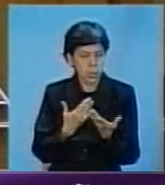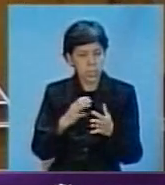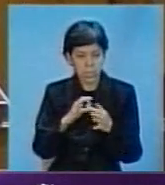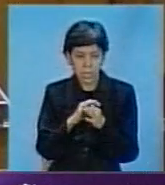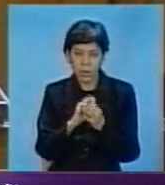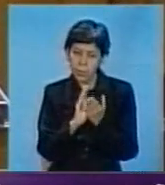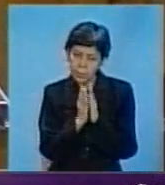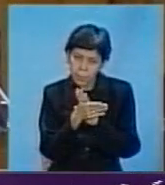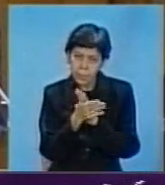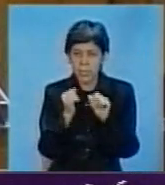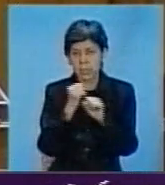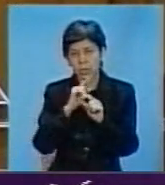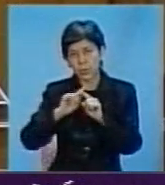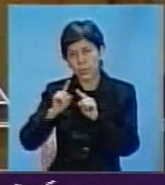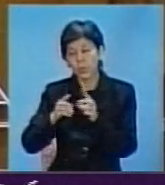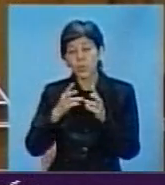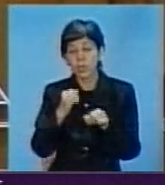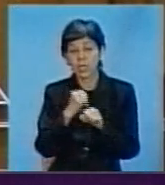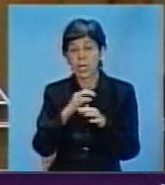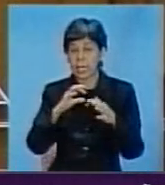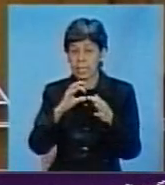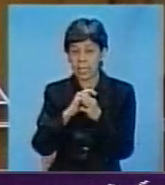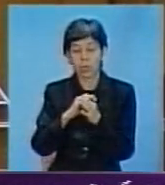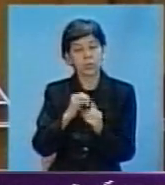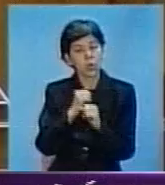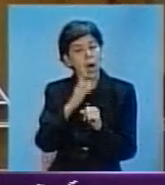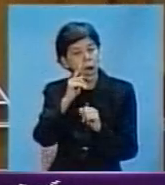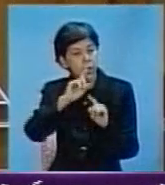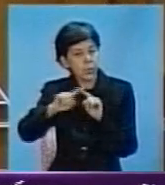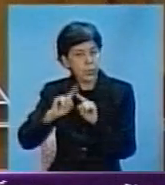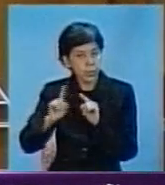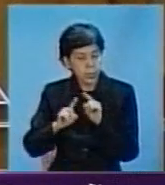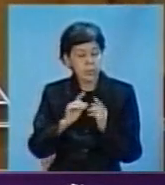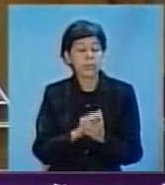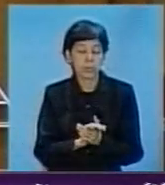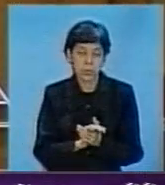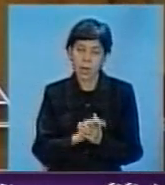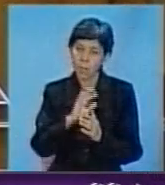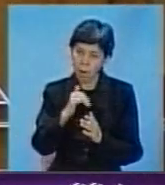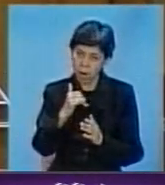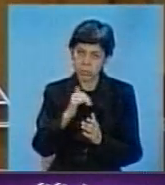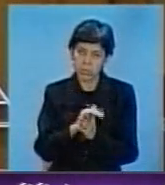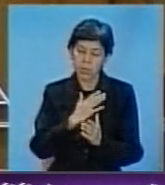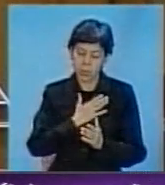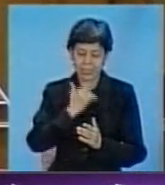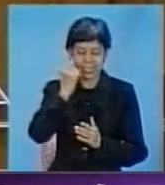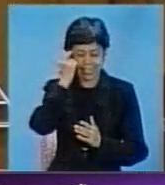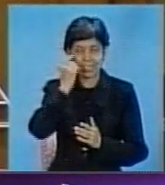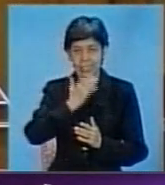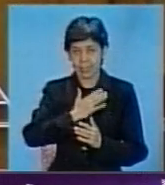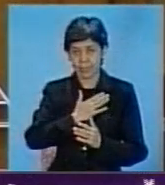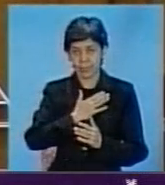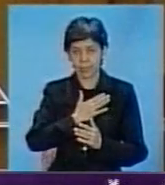งกฎกติกาหรือแนวทางการปฏิบัติเช่นเรื่องของสื่อสารมวลชนบางเรื่องผมมั่นใจครับว่